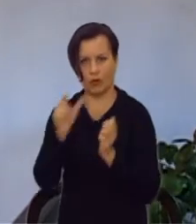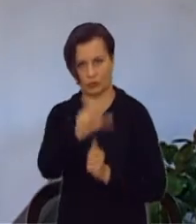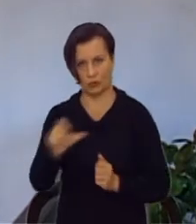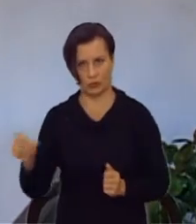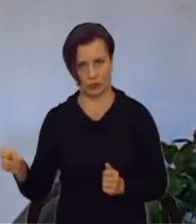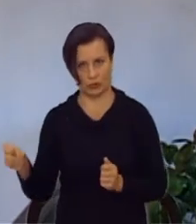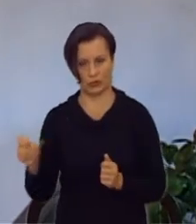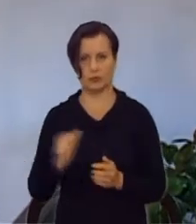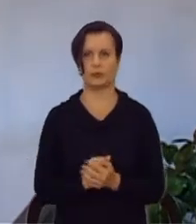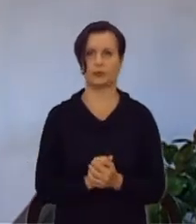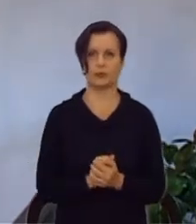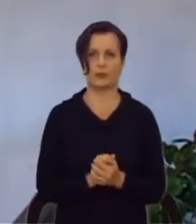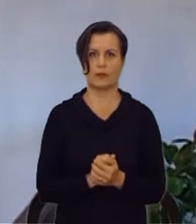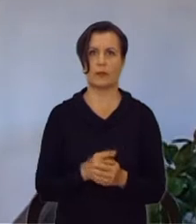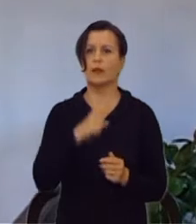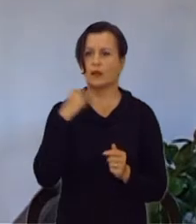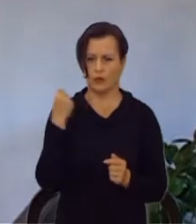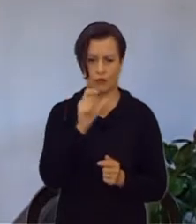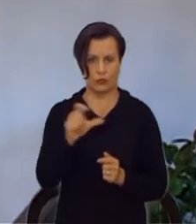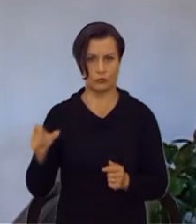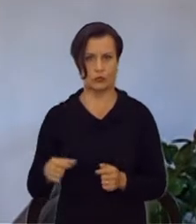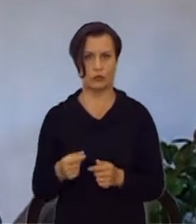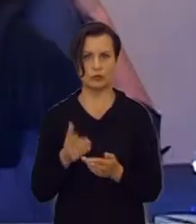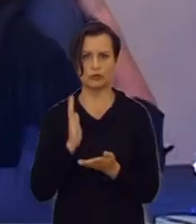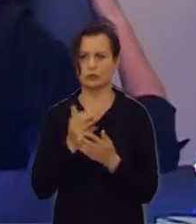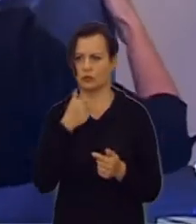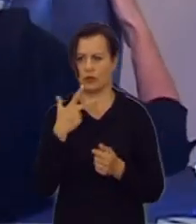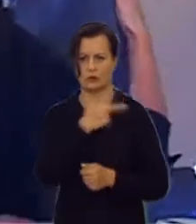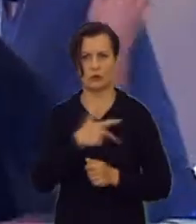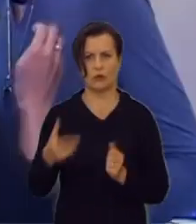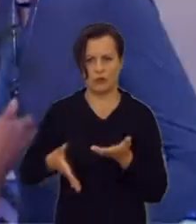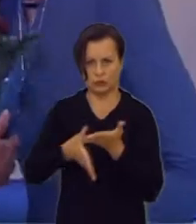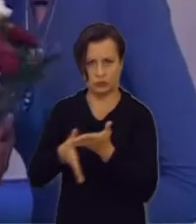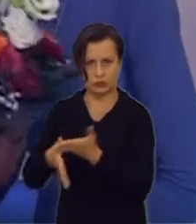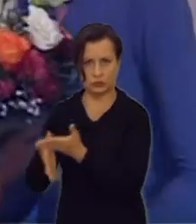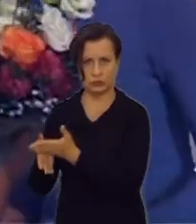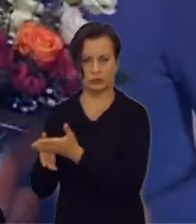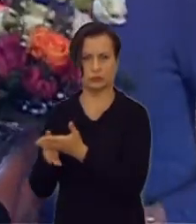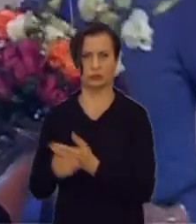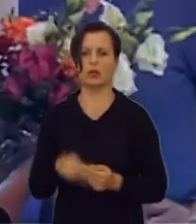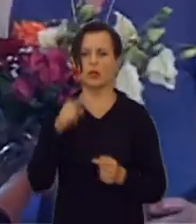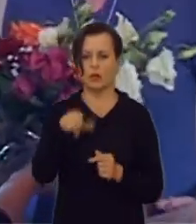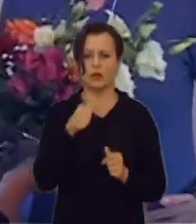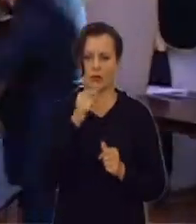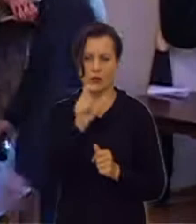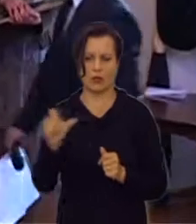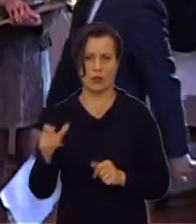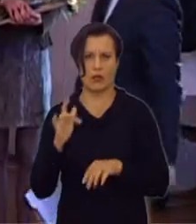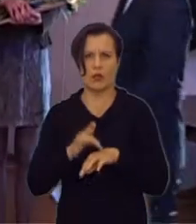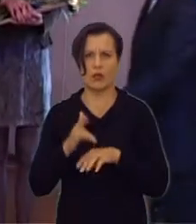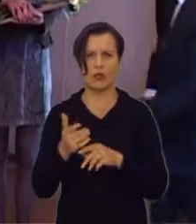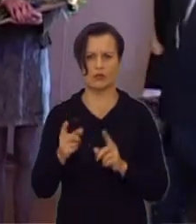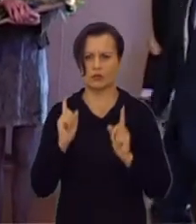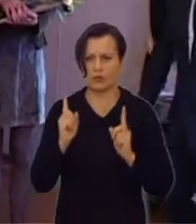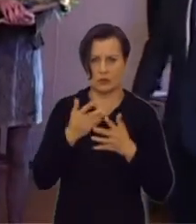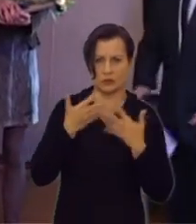noro padėti žmonėm, nes tikrai daug yra žmonių, kuriem reikalinga ta socialinė pagalba, kurie jaučiasi